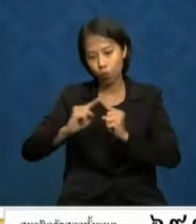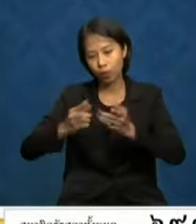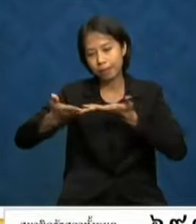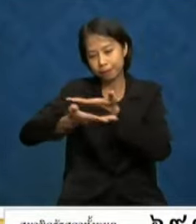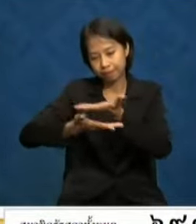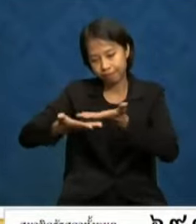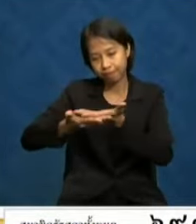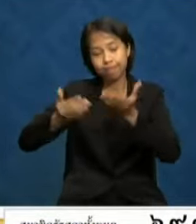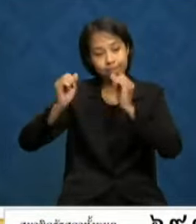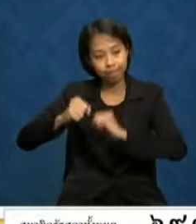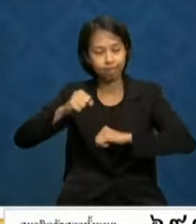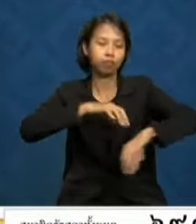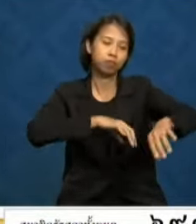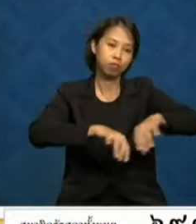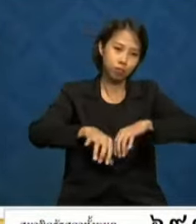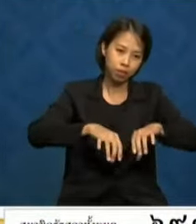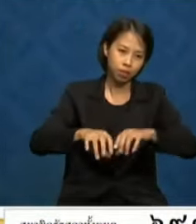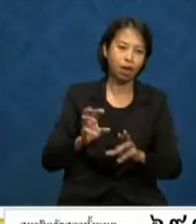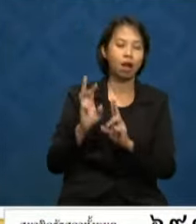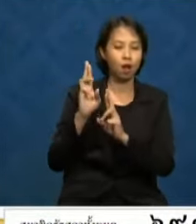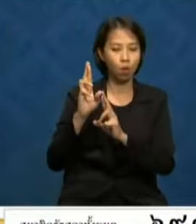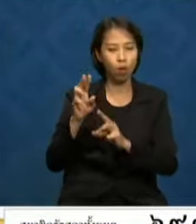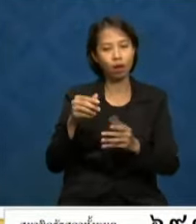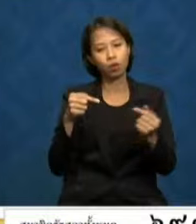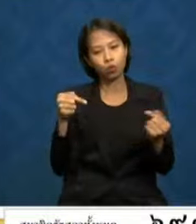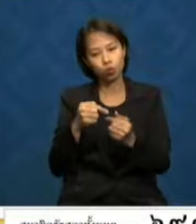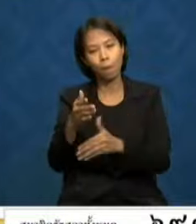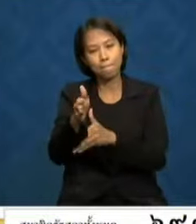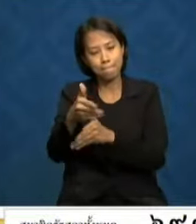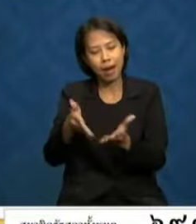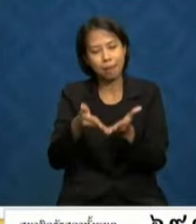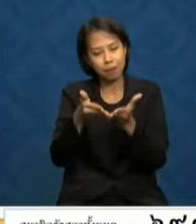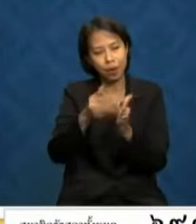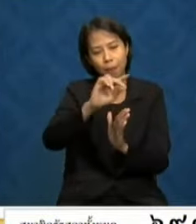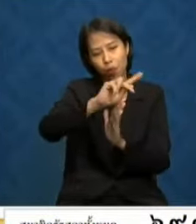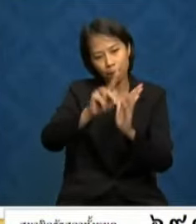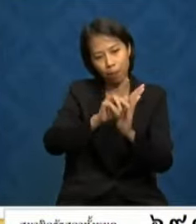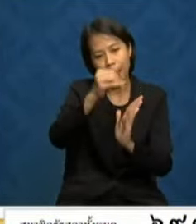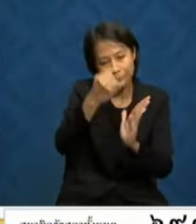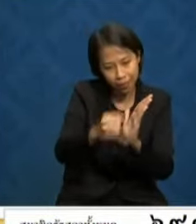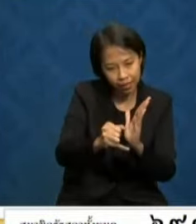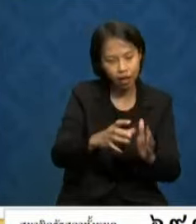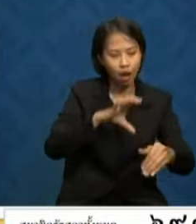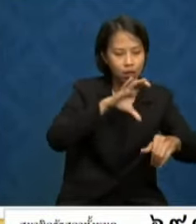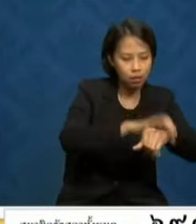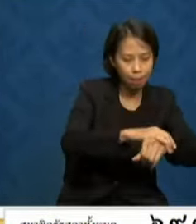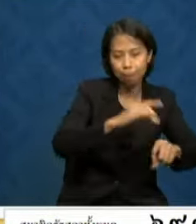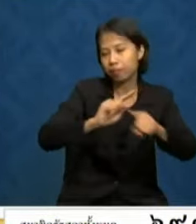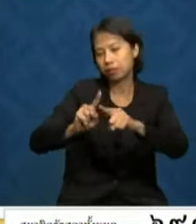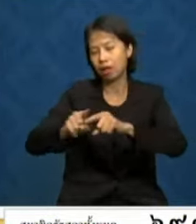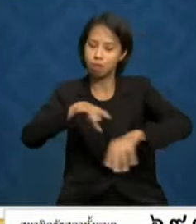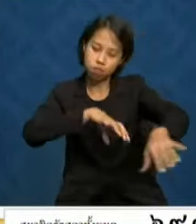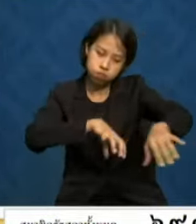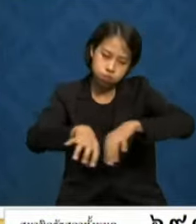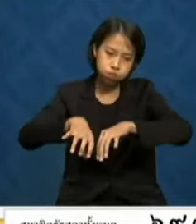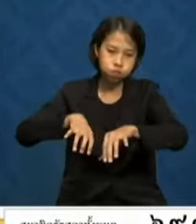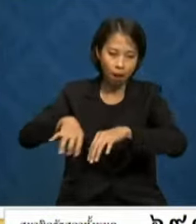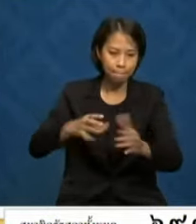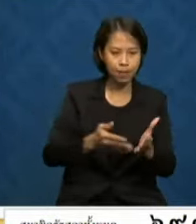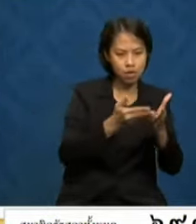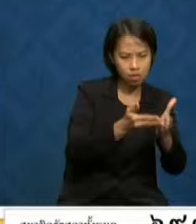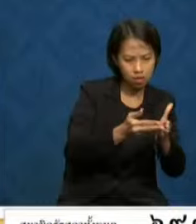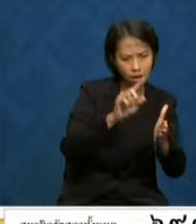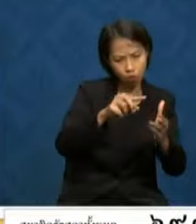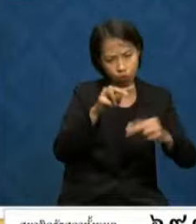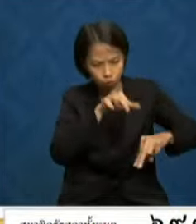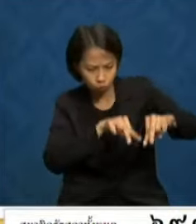กับการบริหารจัดการการเฝ้าระวังการทำประมง IUU นะคะการติดตามการบริหารจัดการกองเรือทรัพยาก